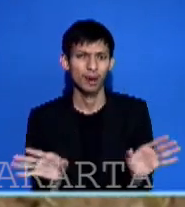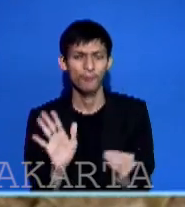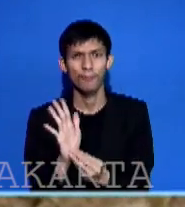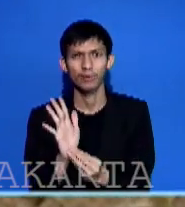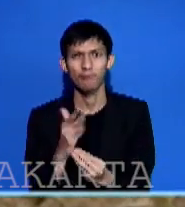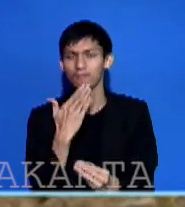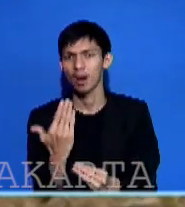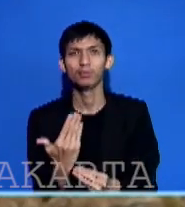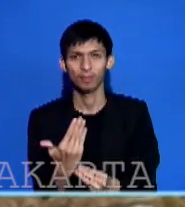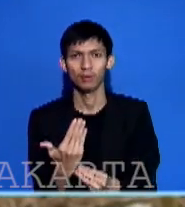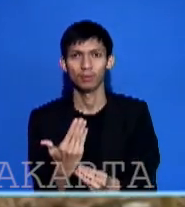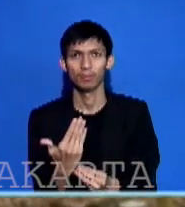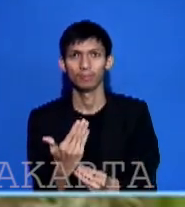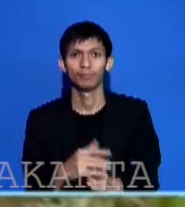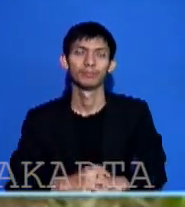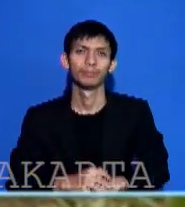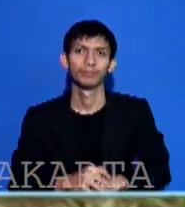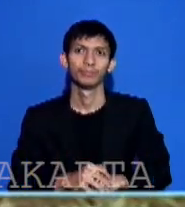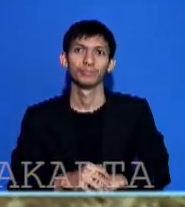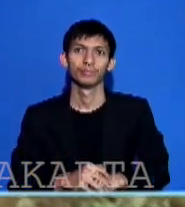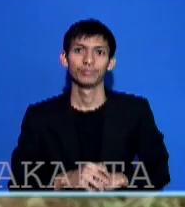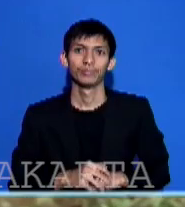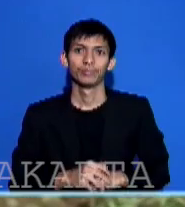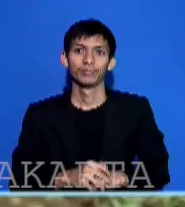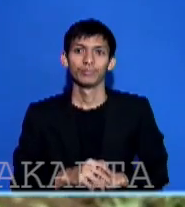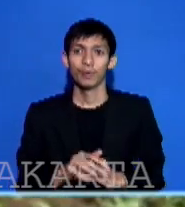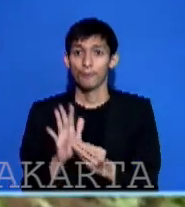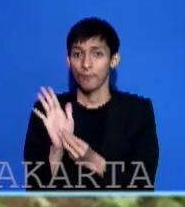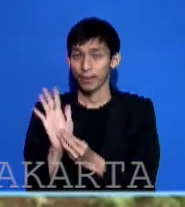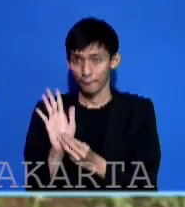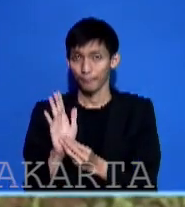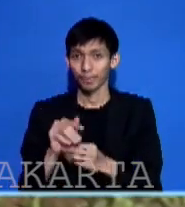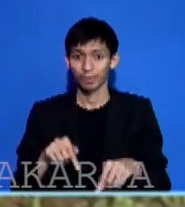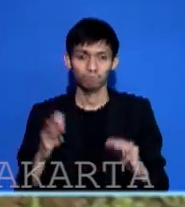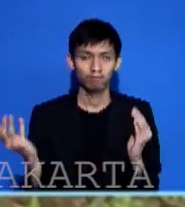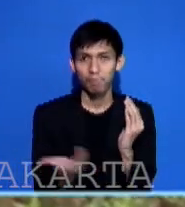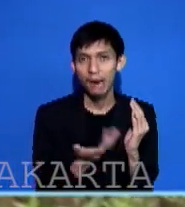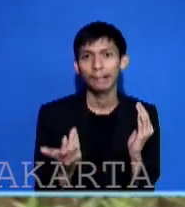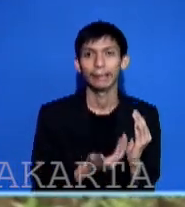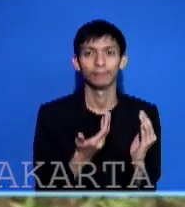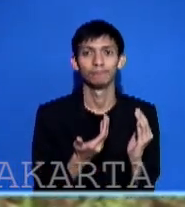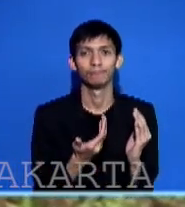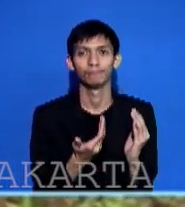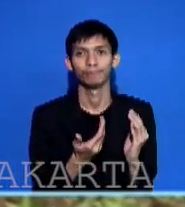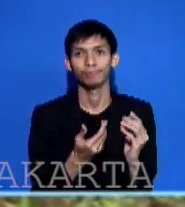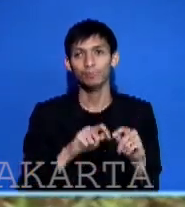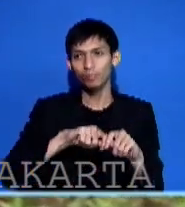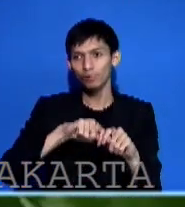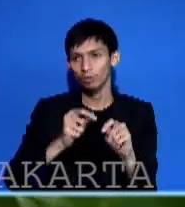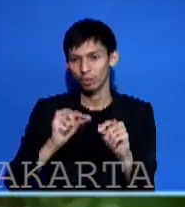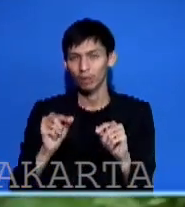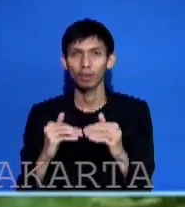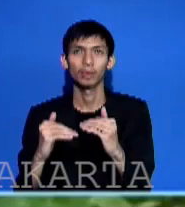cekap dipan sagul mal Raj menika anggenipun panen dipun pe ing perangan inggilipun Rajiman